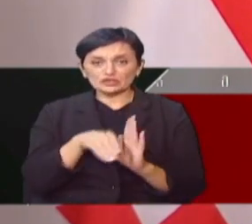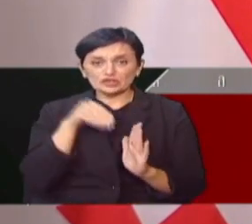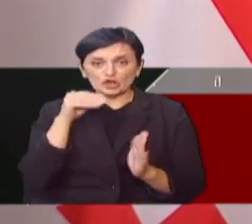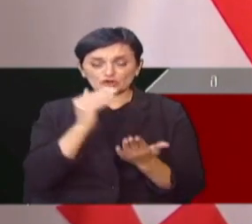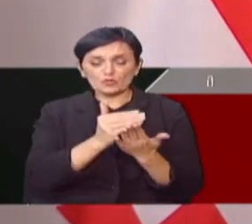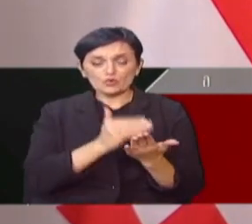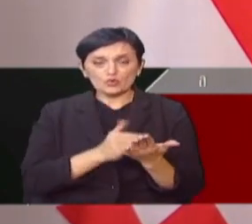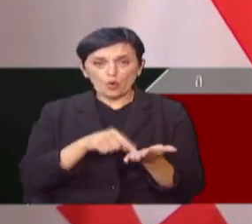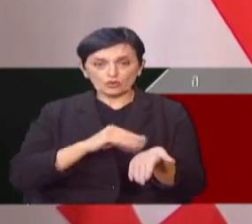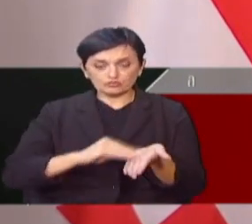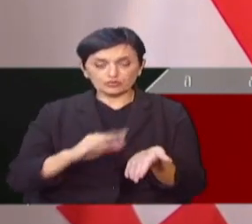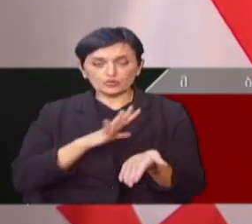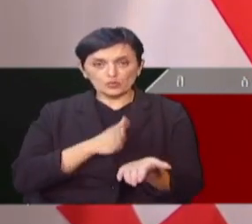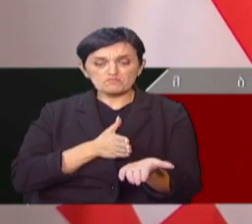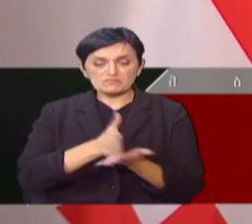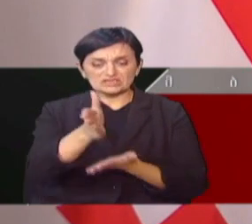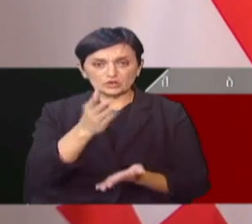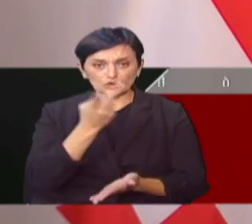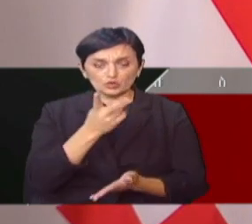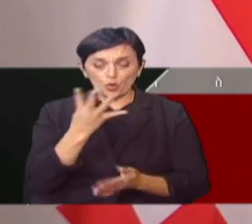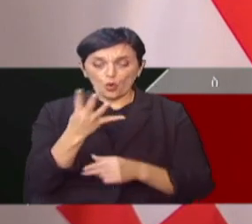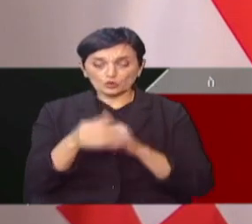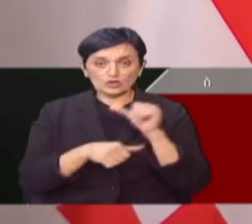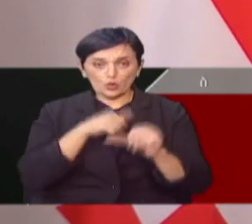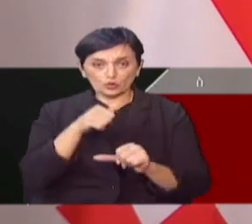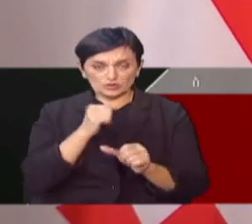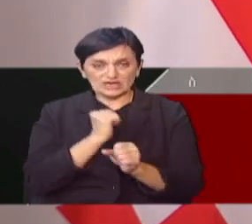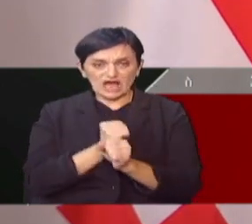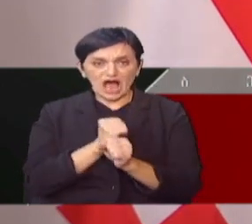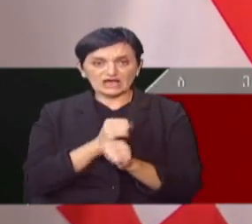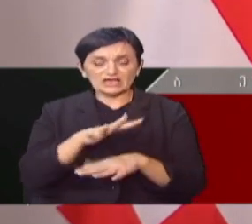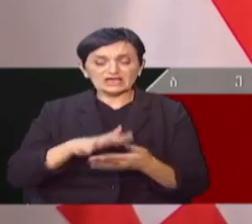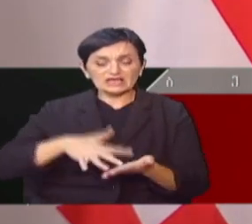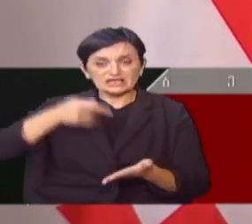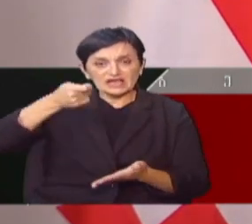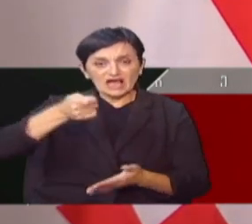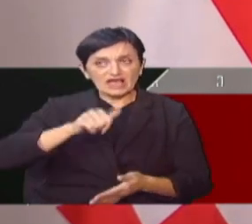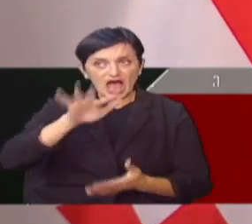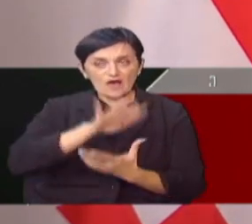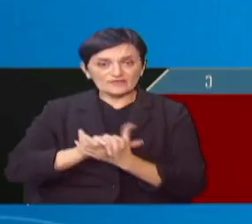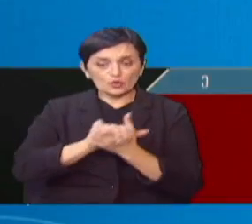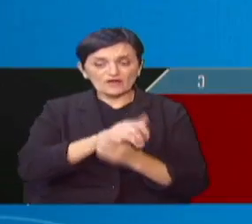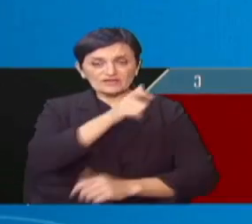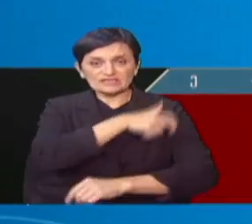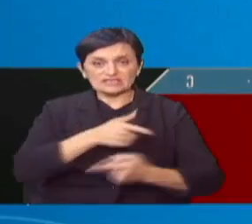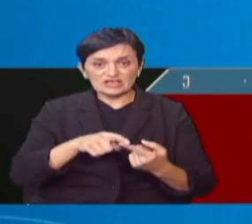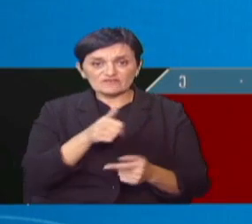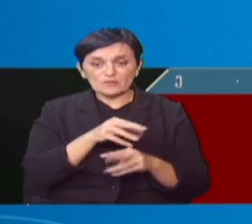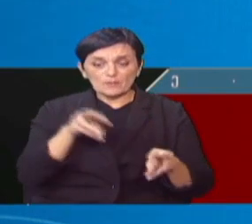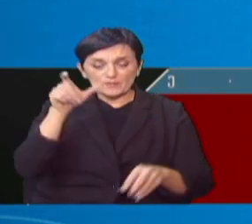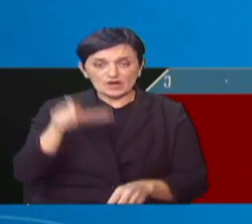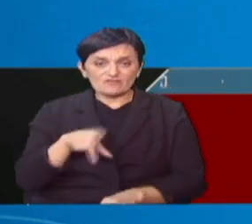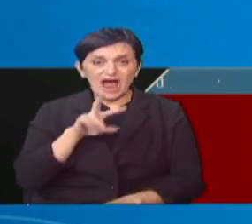პროგრამაში ჰქონდა მიზანი, რომ 2024 წლისთვის გაეკეთებინა განაცხადი ევროკავშირში წევრობაზე. პრემიერ-მინისტრმა